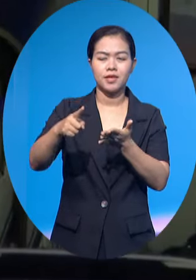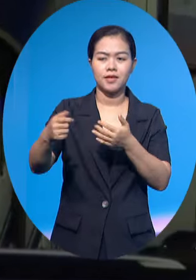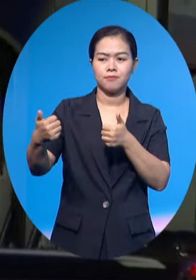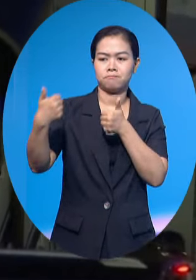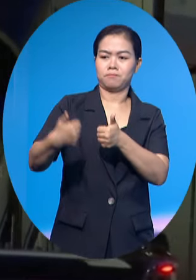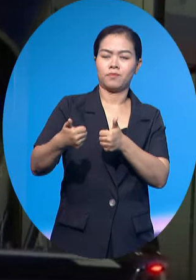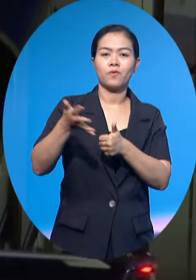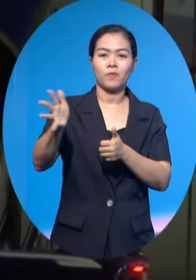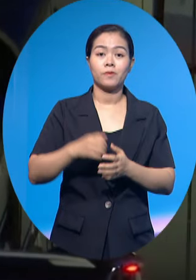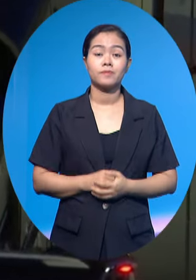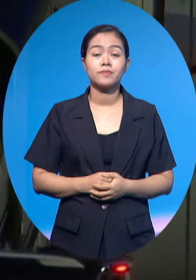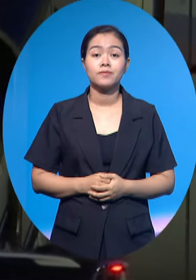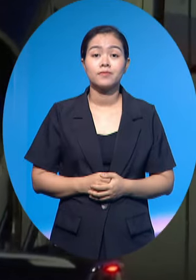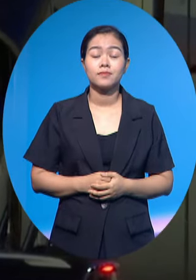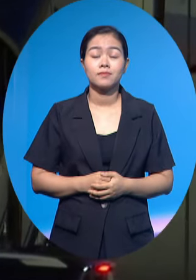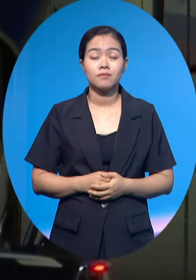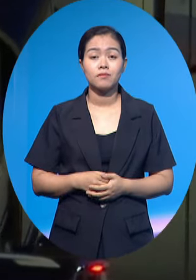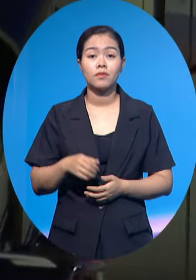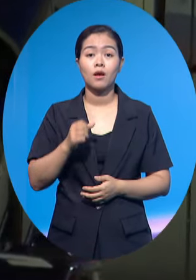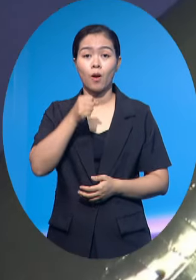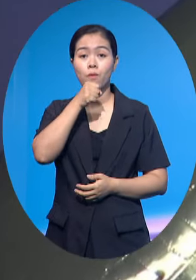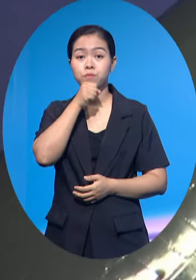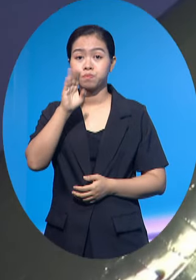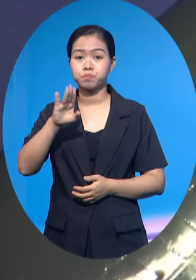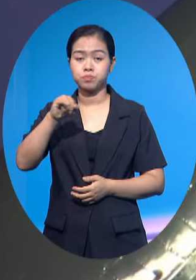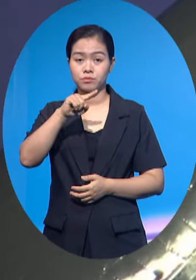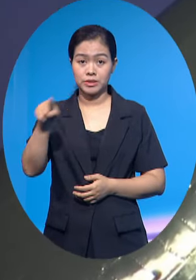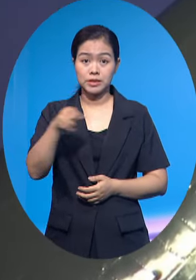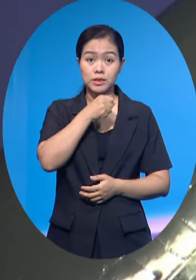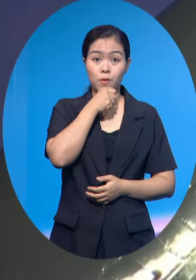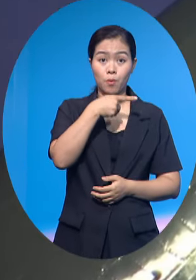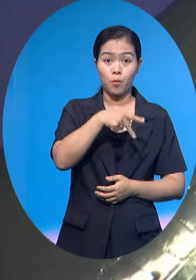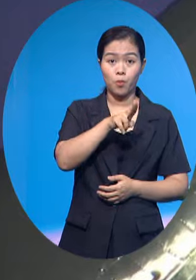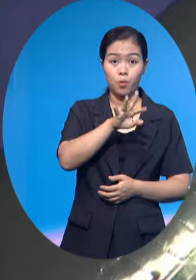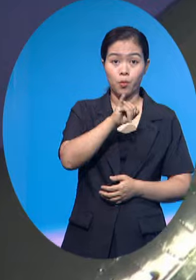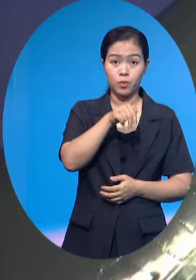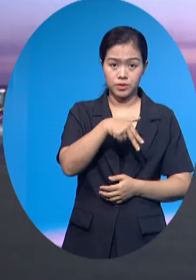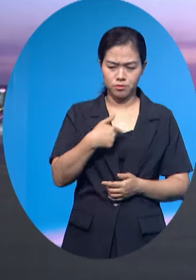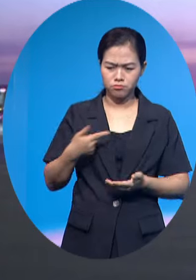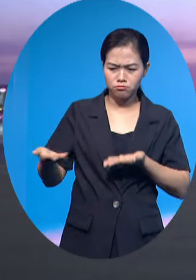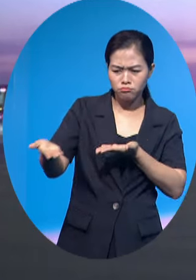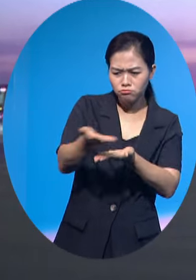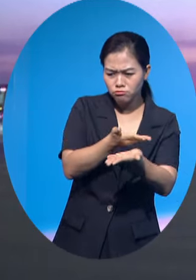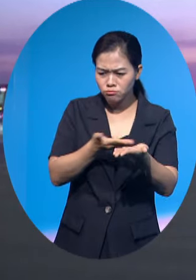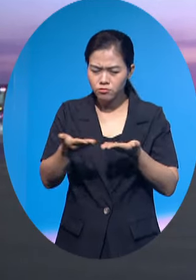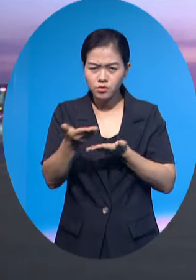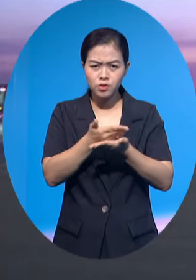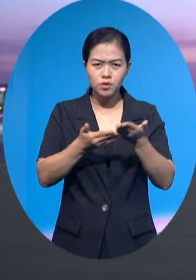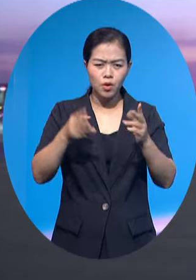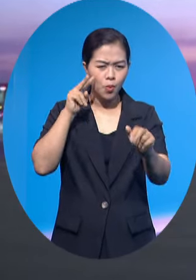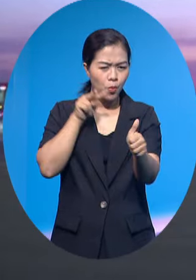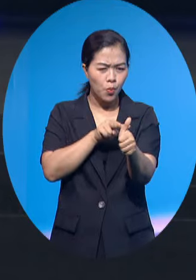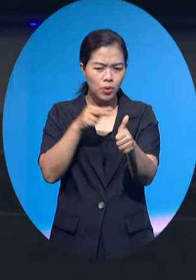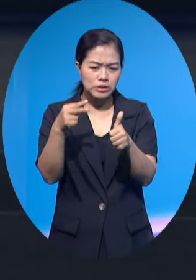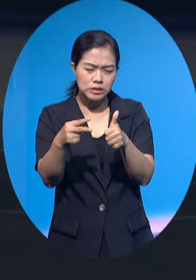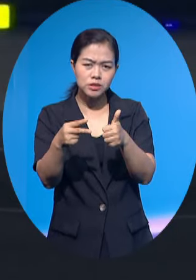và ca theo dự kiến Chủ tịch Tập Cận Bình và Tổng thống Putin sẽ trao đổi quan điểm về mối quan hệ song phương hợp tác trong nhiều lĩnh vực và các